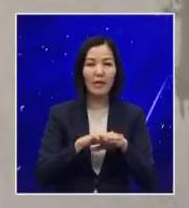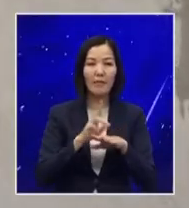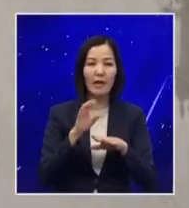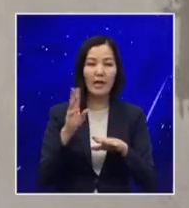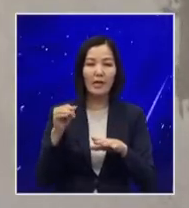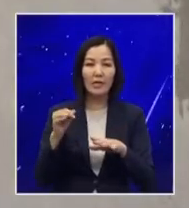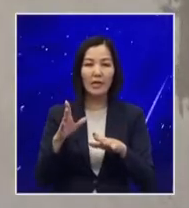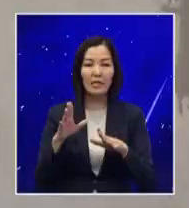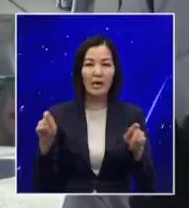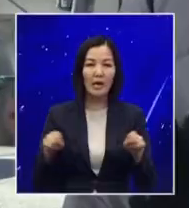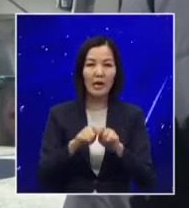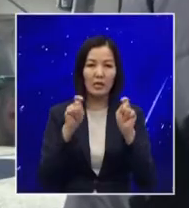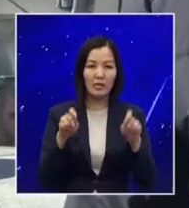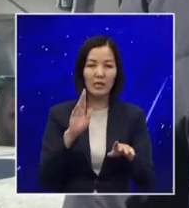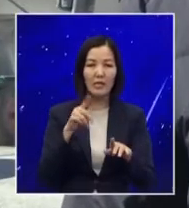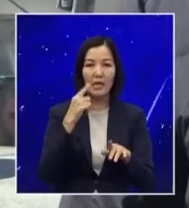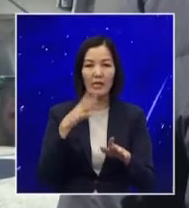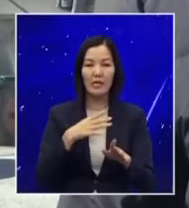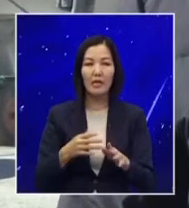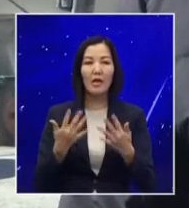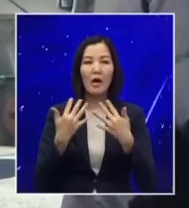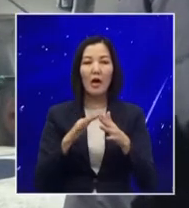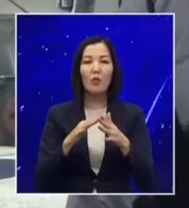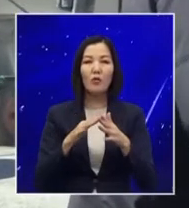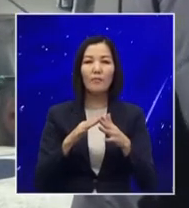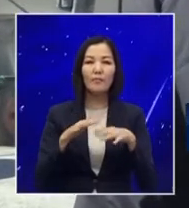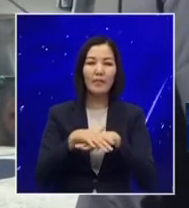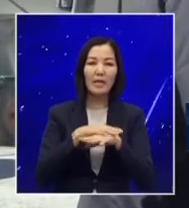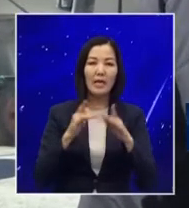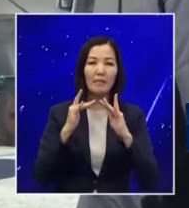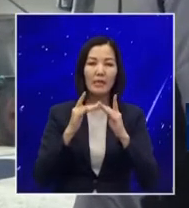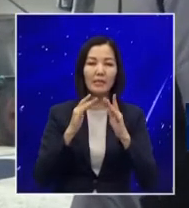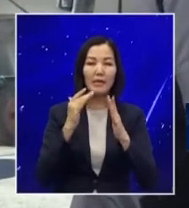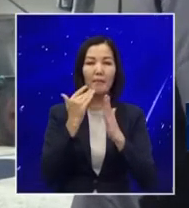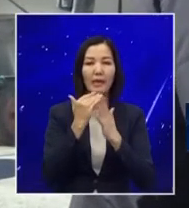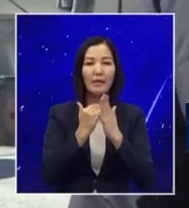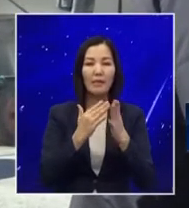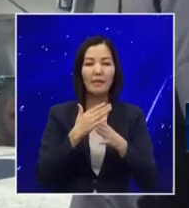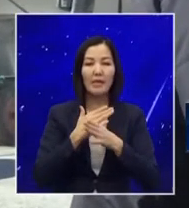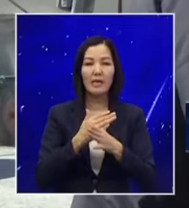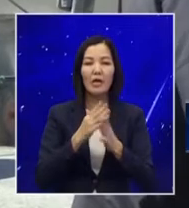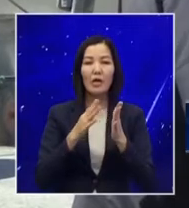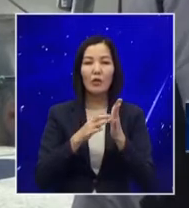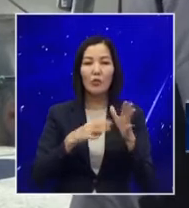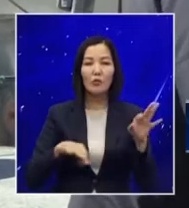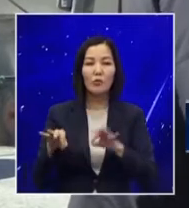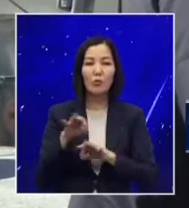қолданысқа берілетінін айтады. Ауылым ел бесігі жобасы бағдарламасы аясында ауданымызда 9 жоба